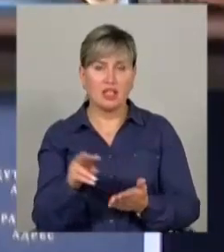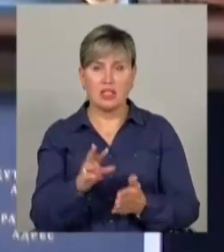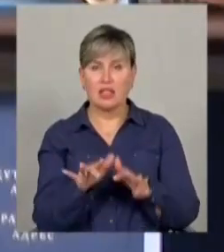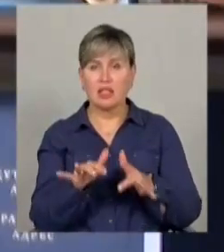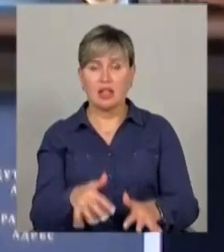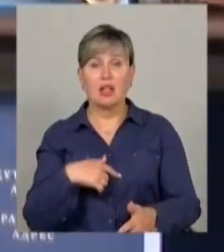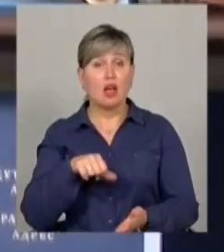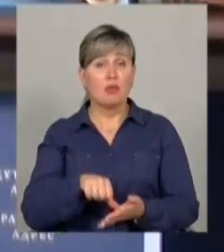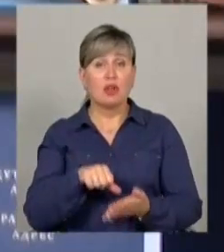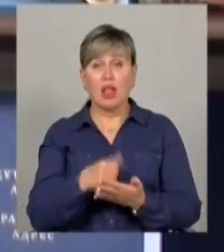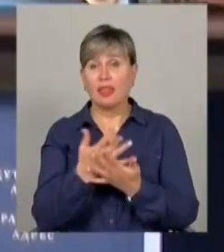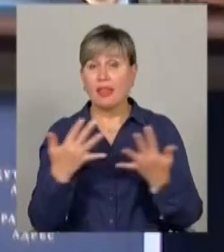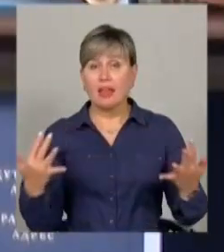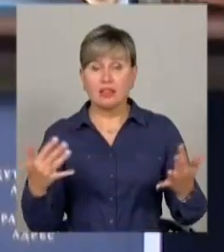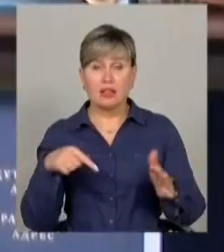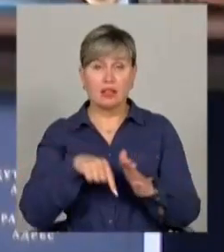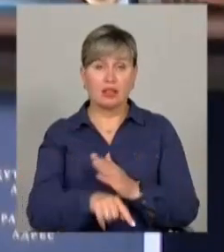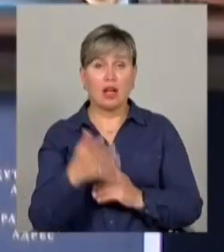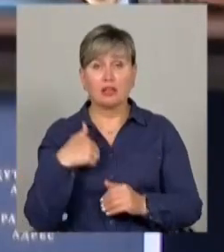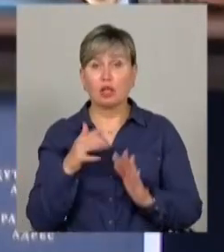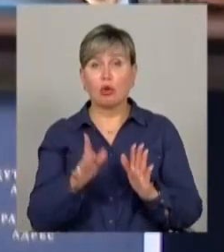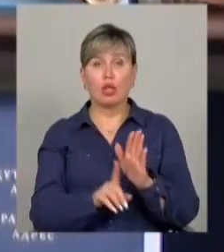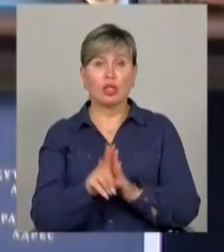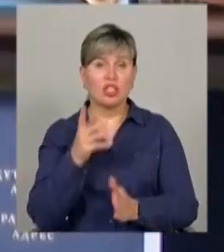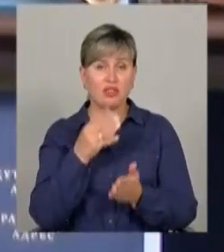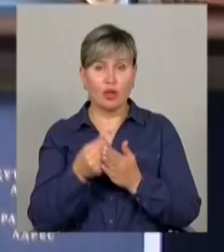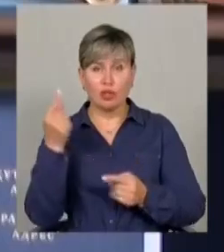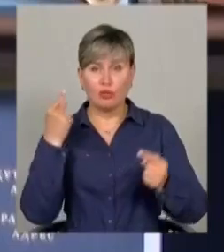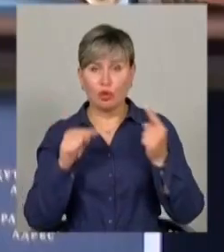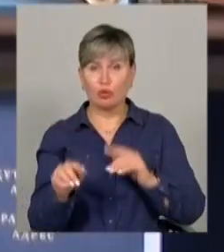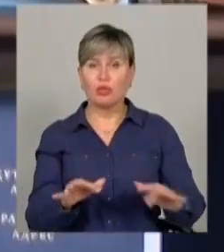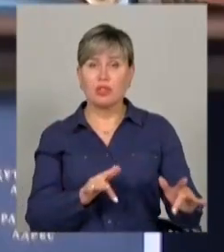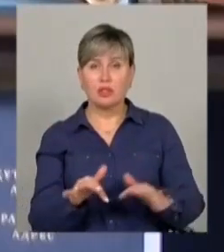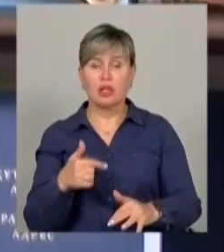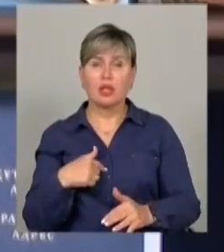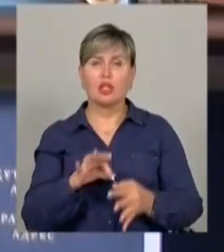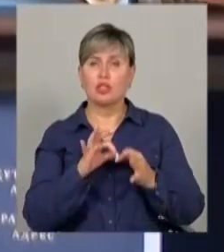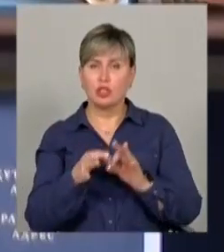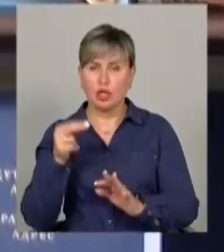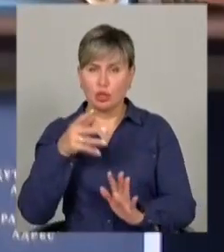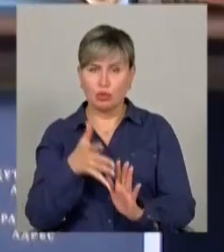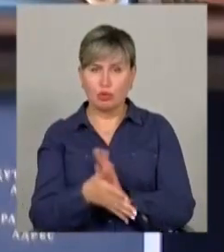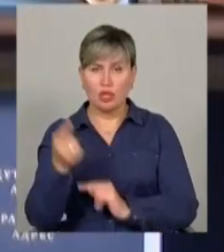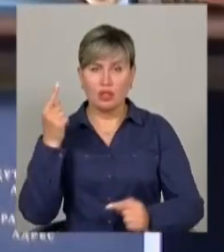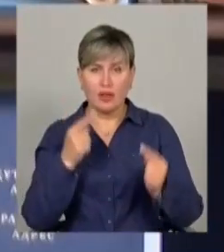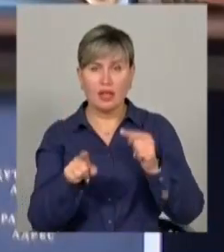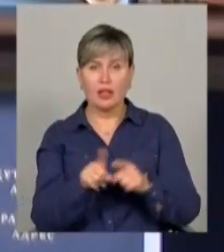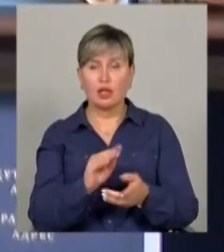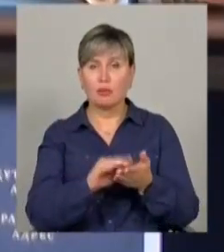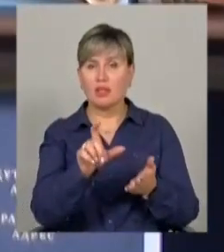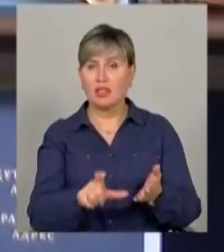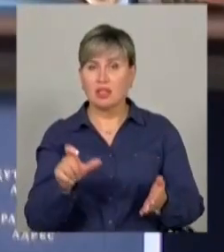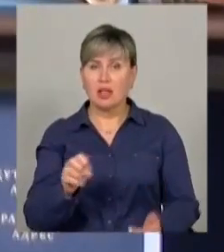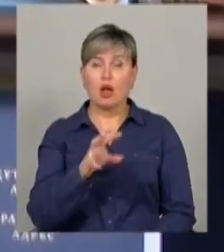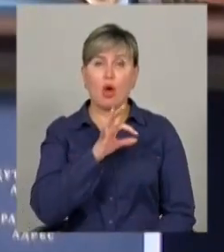присутствовал на нескольких курултах когда я только начинал свою творческую деятельность и а тщательно изучал творение таких писателей как